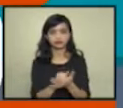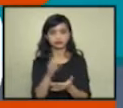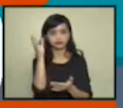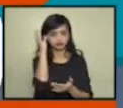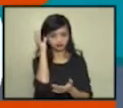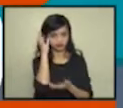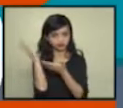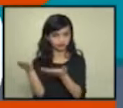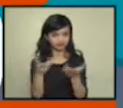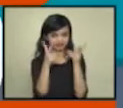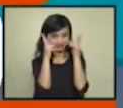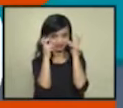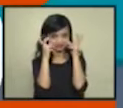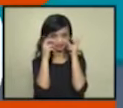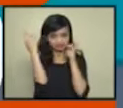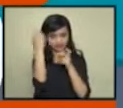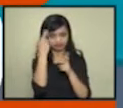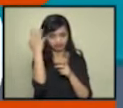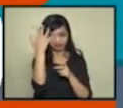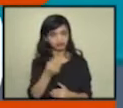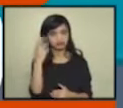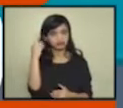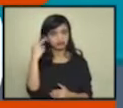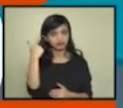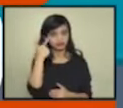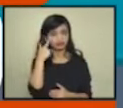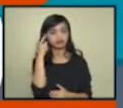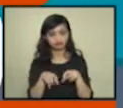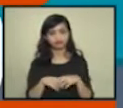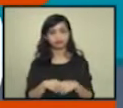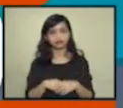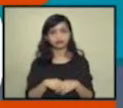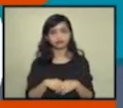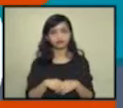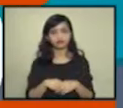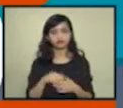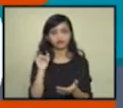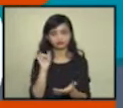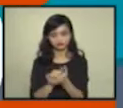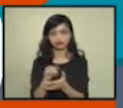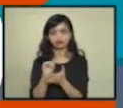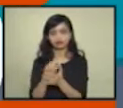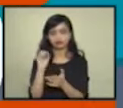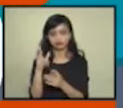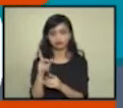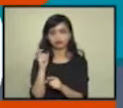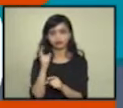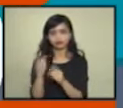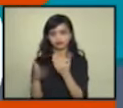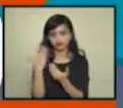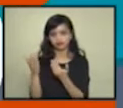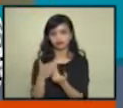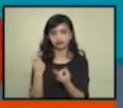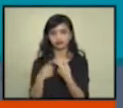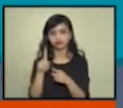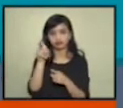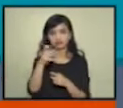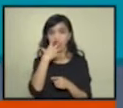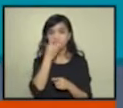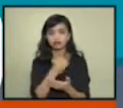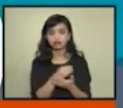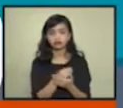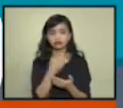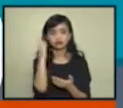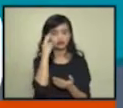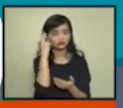Chito. Narinig mo na yung dahilan kung bakit daw galit sila sa'yo. Kayo na po ay sakim. Madali ho makakusa, sir. Pero itanong sa kanya, sinong humahawak ng